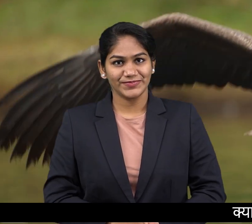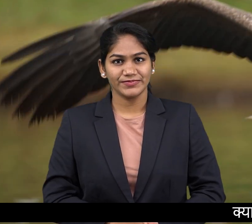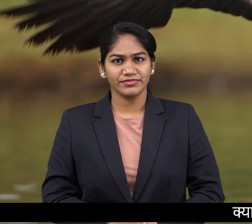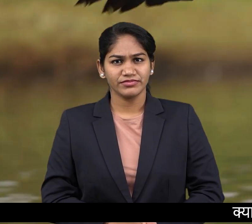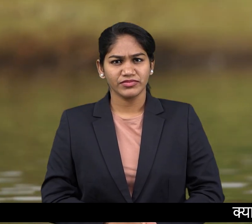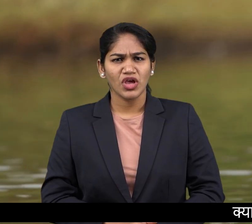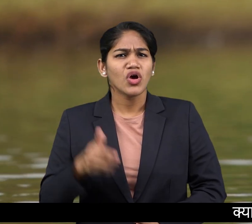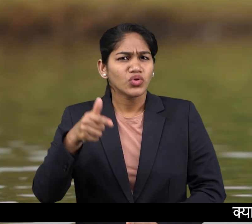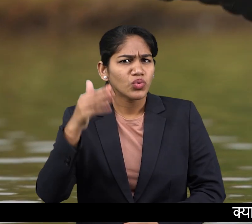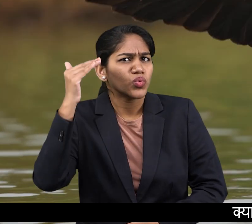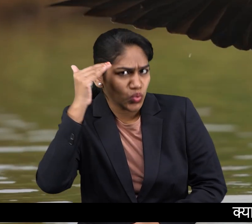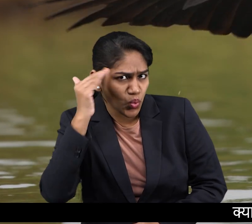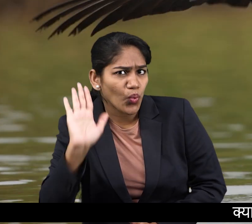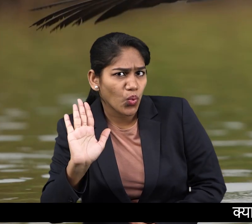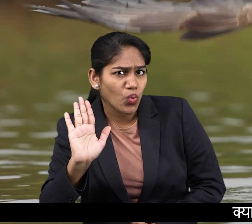क्या आप जानते हैं,